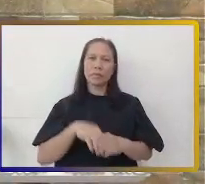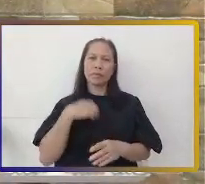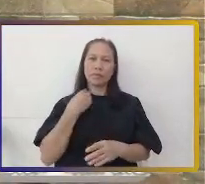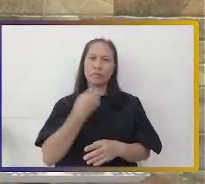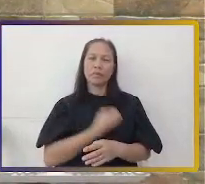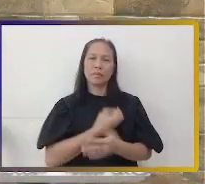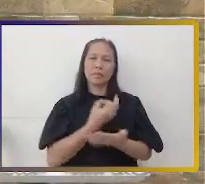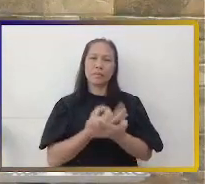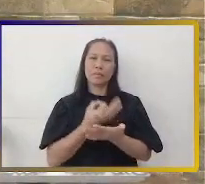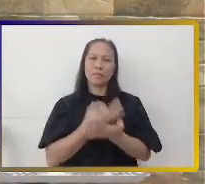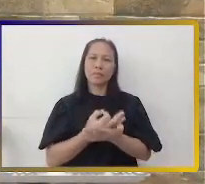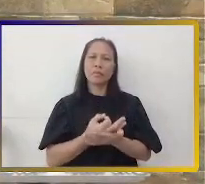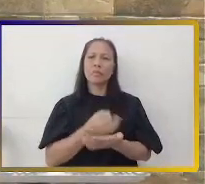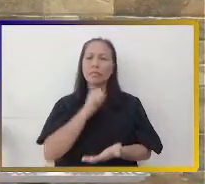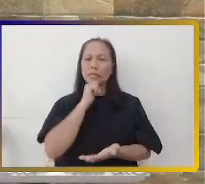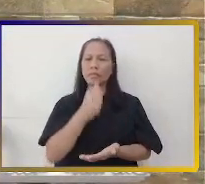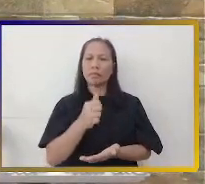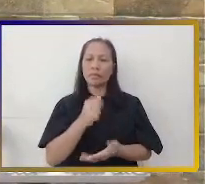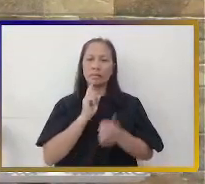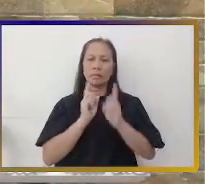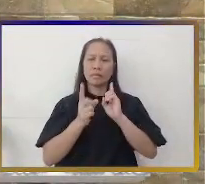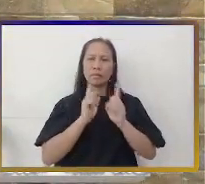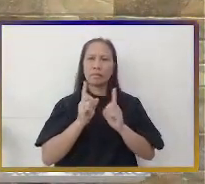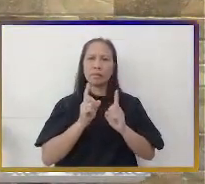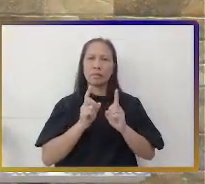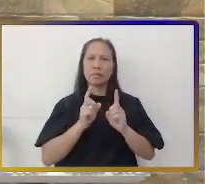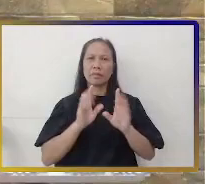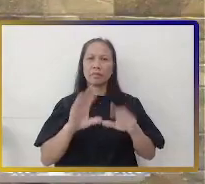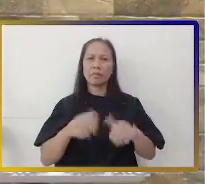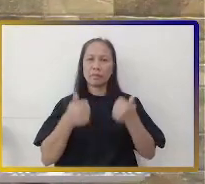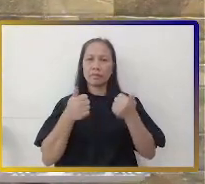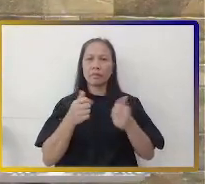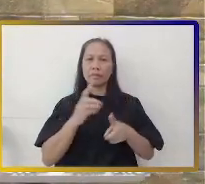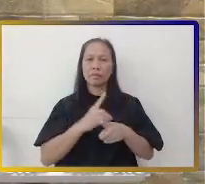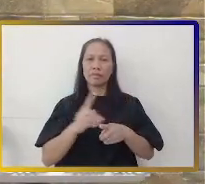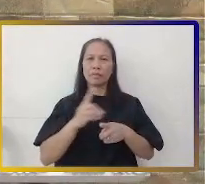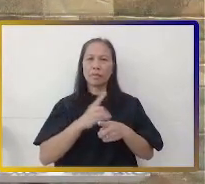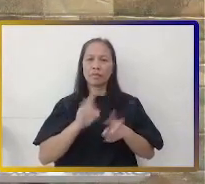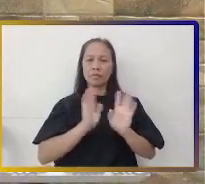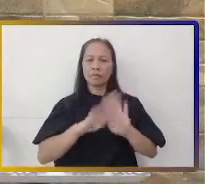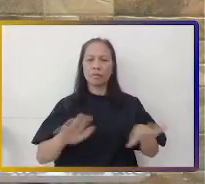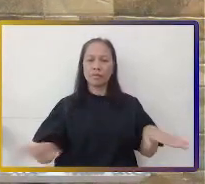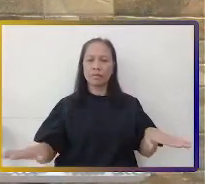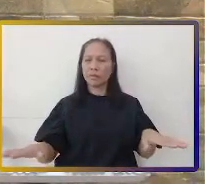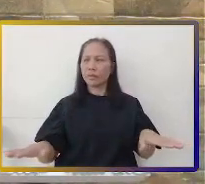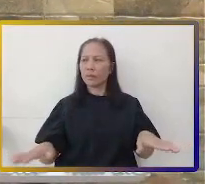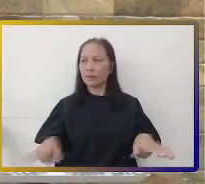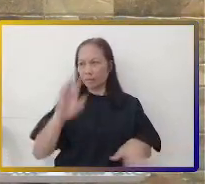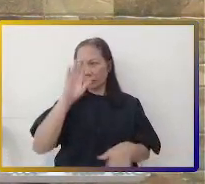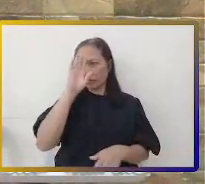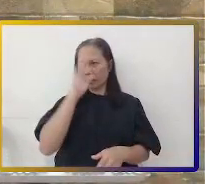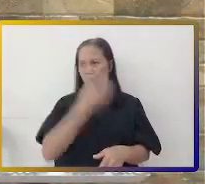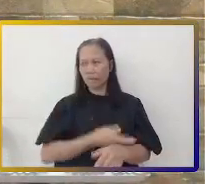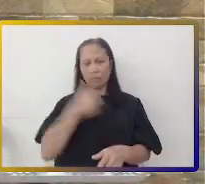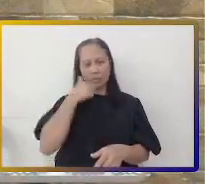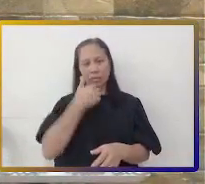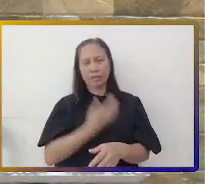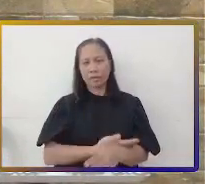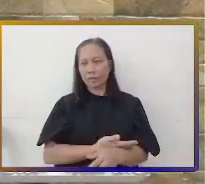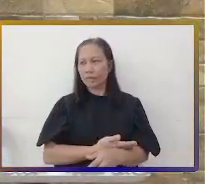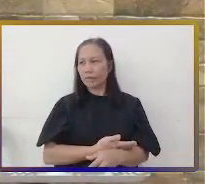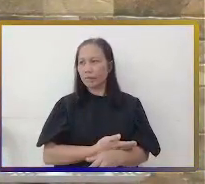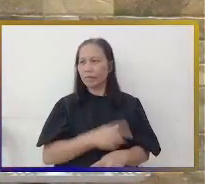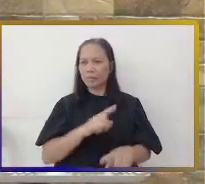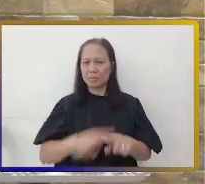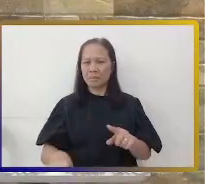napag-uusapan yong kung papaano didisiplinahin yung bata Ah yung mga anak Kamusta na ang disiplina mga anak sa